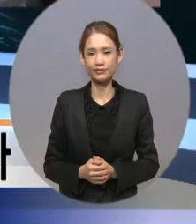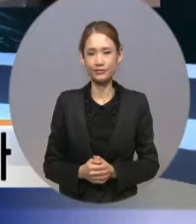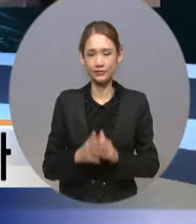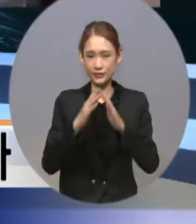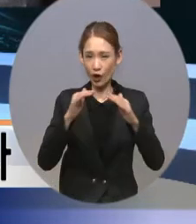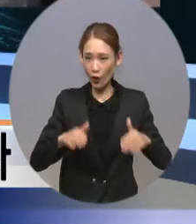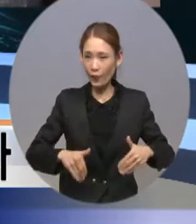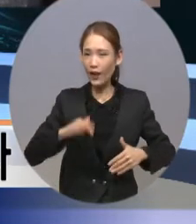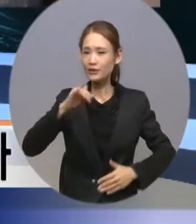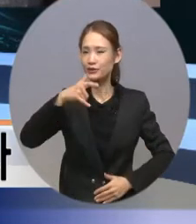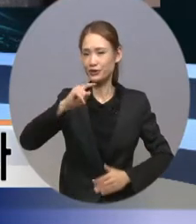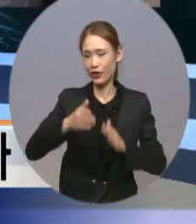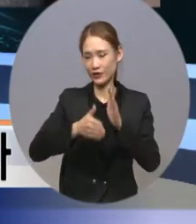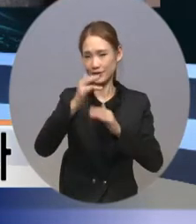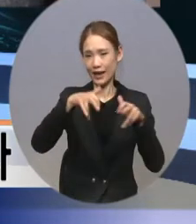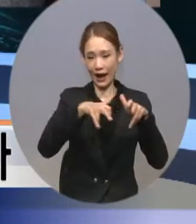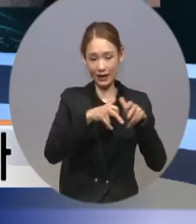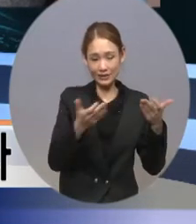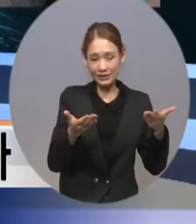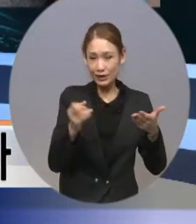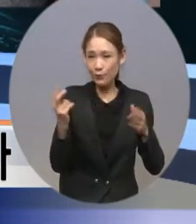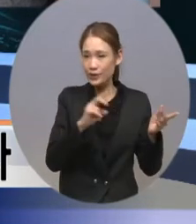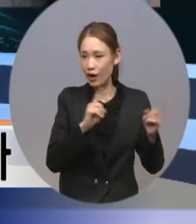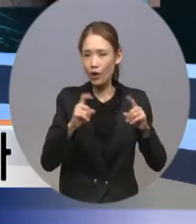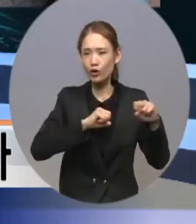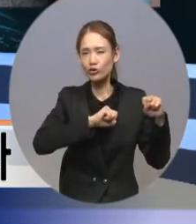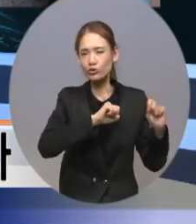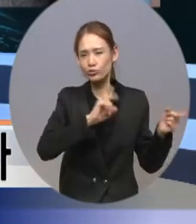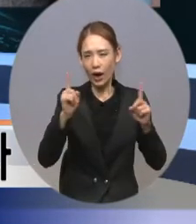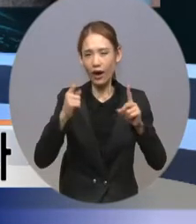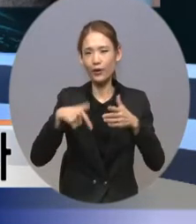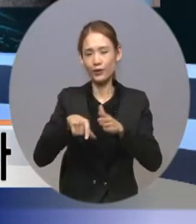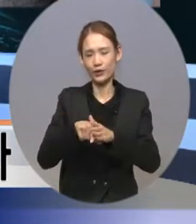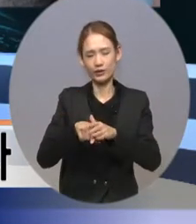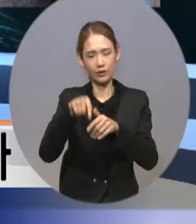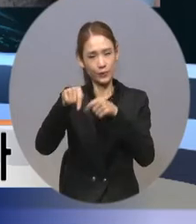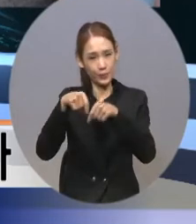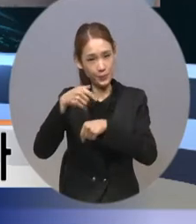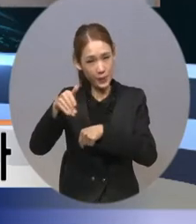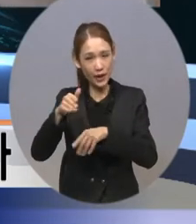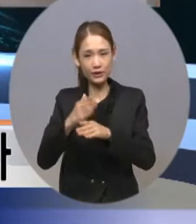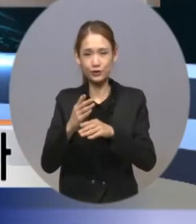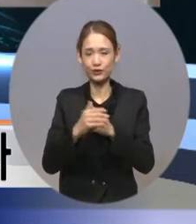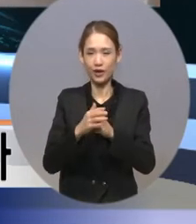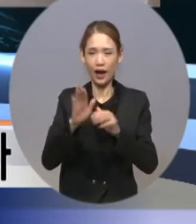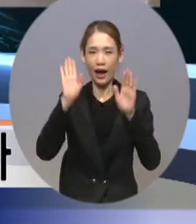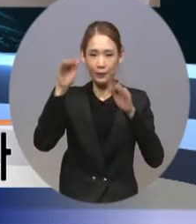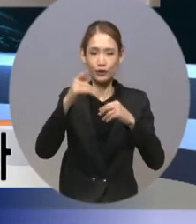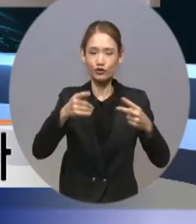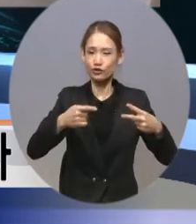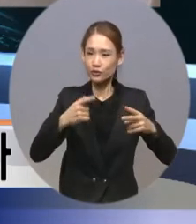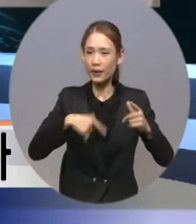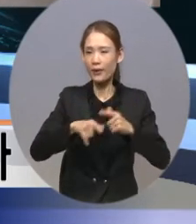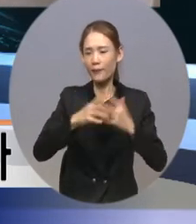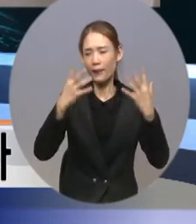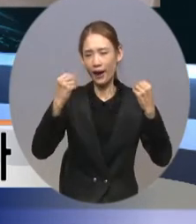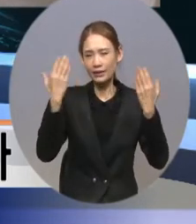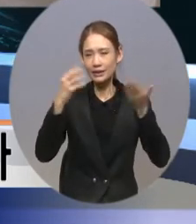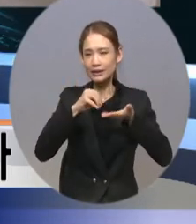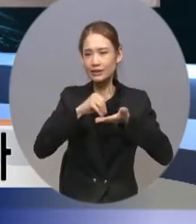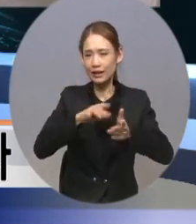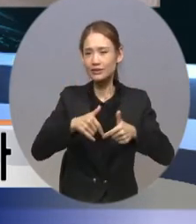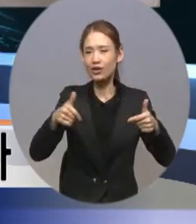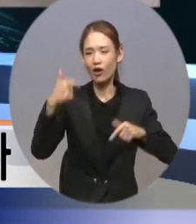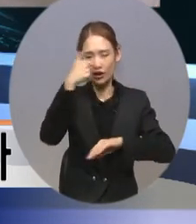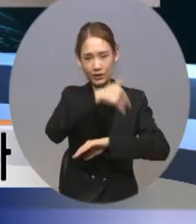전남 순천시가 장애인들의 직업재활 활성화를 위해 발벗고 나섰습니다. 앞으로 두 배 더 많은 일자리 창출을 꿈꾸고